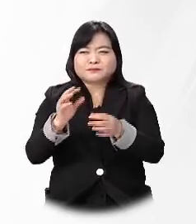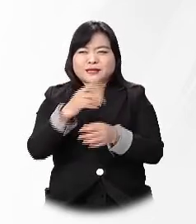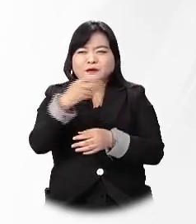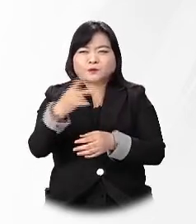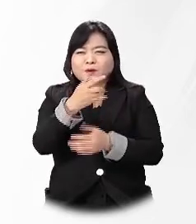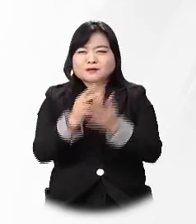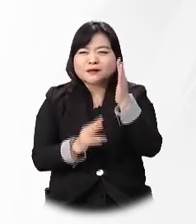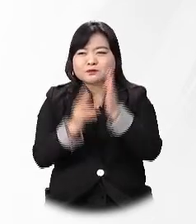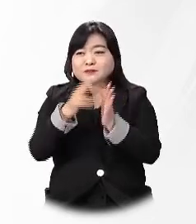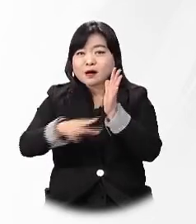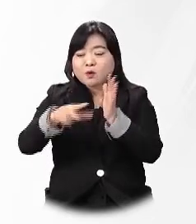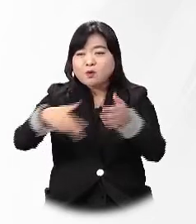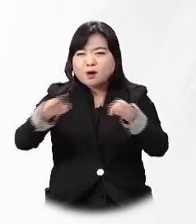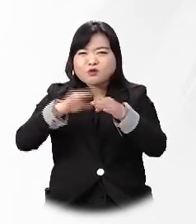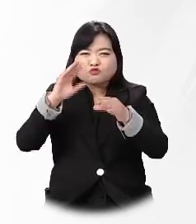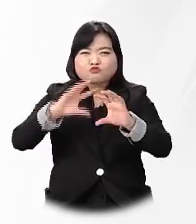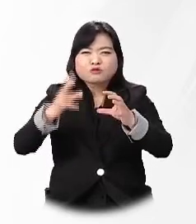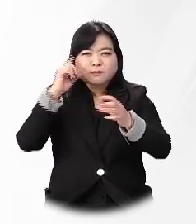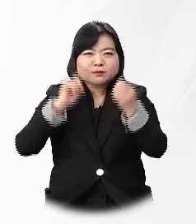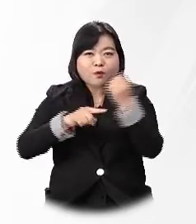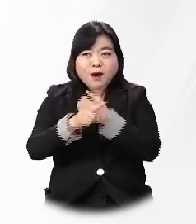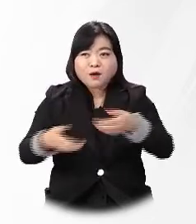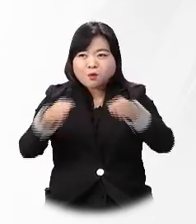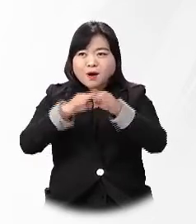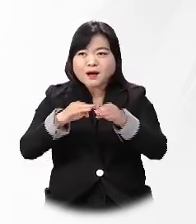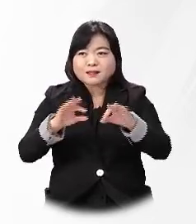국립낙동강생물자원관, 국립대구과학관, 김천의